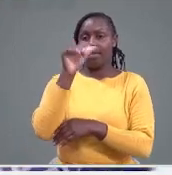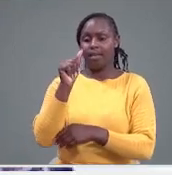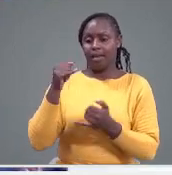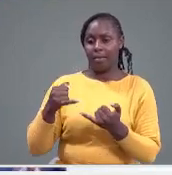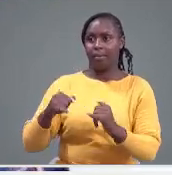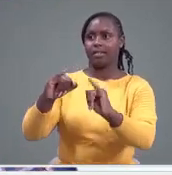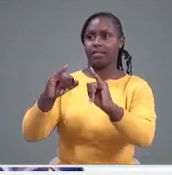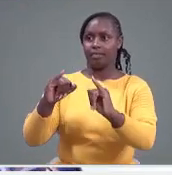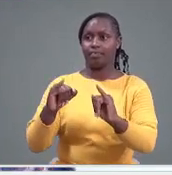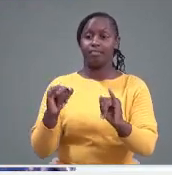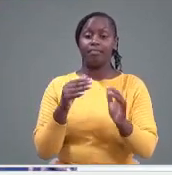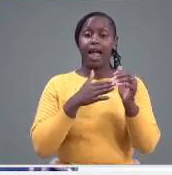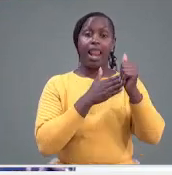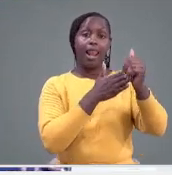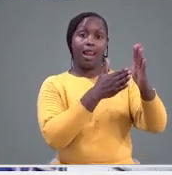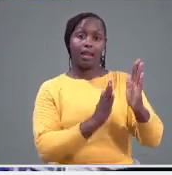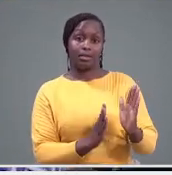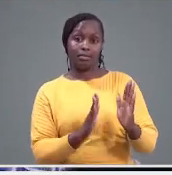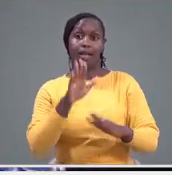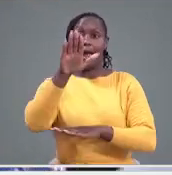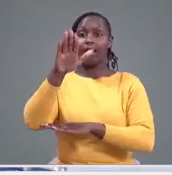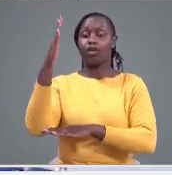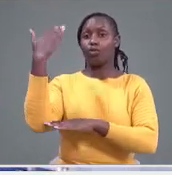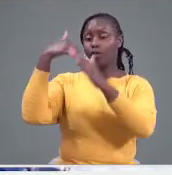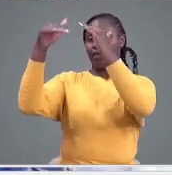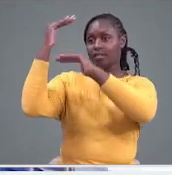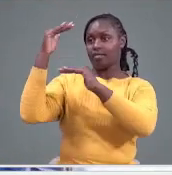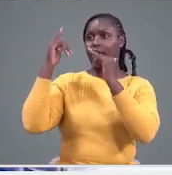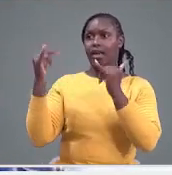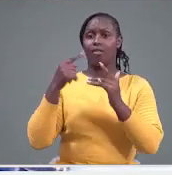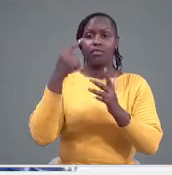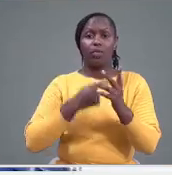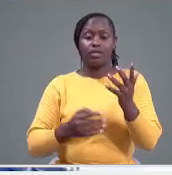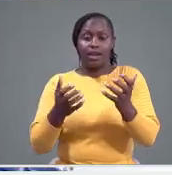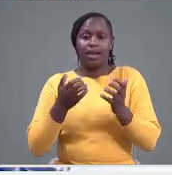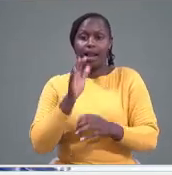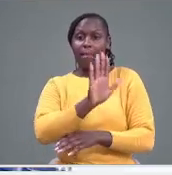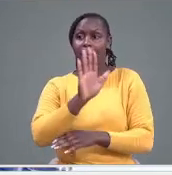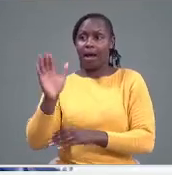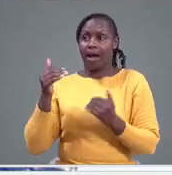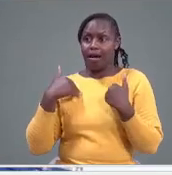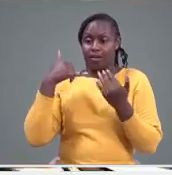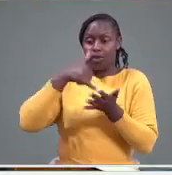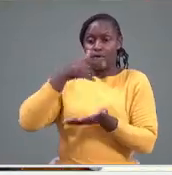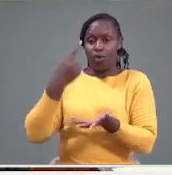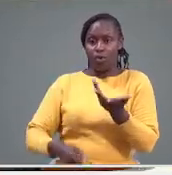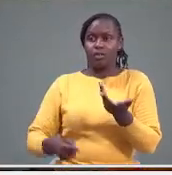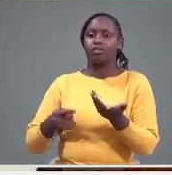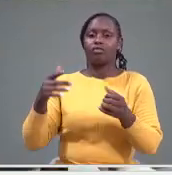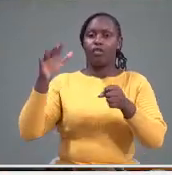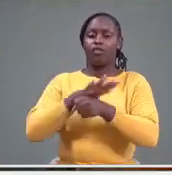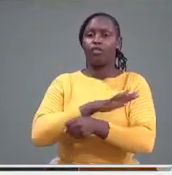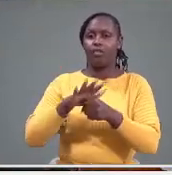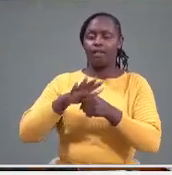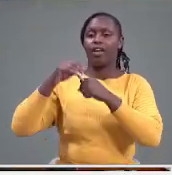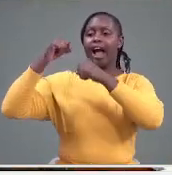implemented. Viongozi hao wa vyuo vya umma wameelezea baadhi ya matakwa yao ambao ni pamoja na kutekelezwa kwa